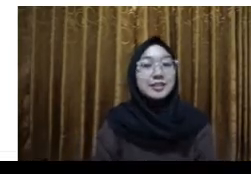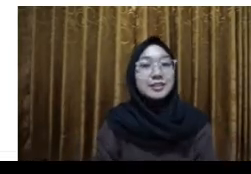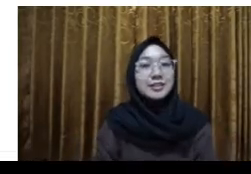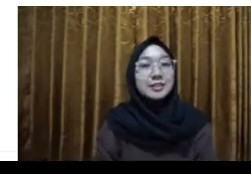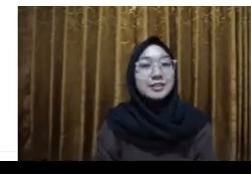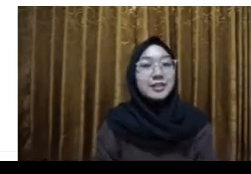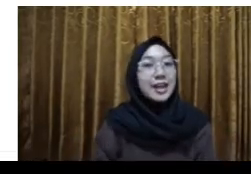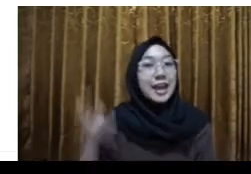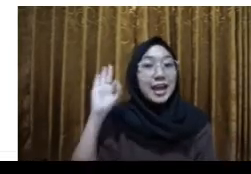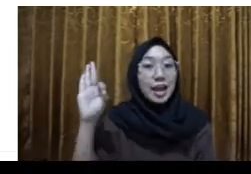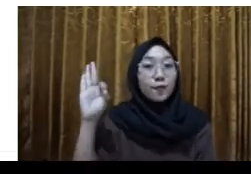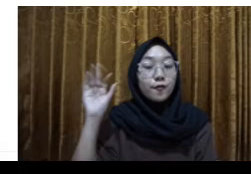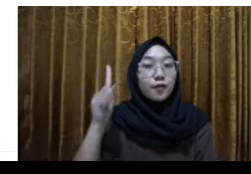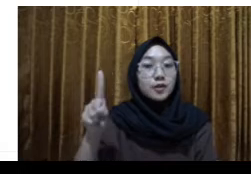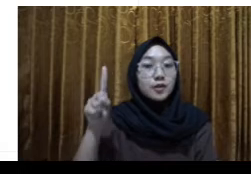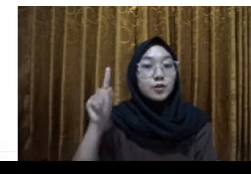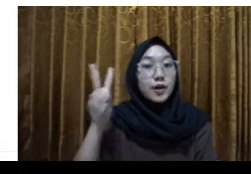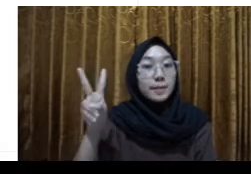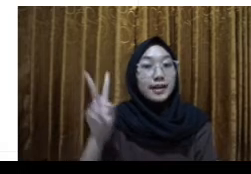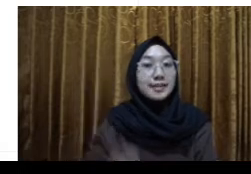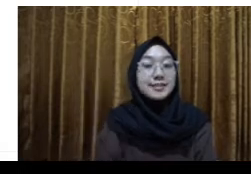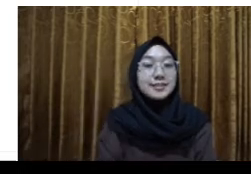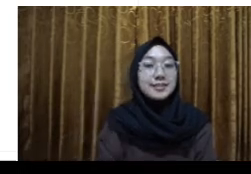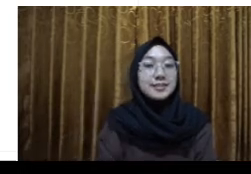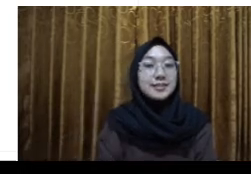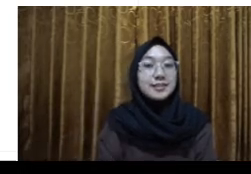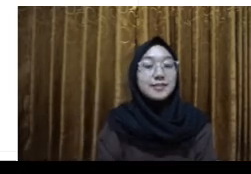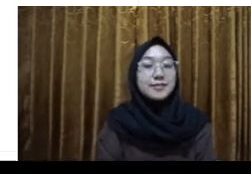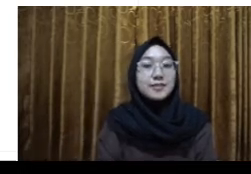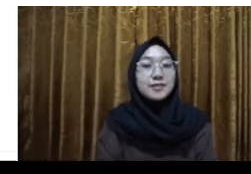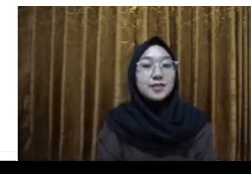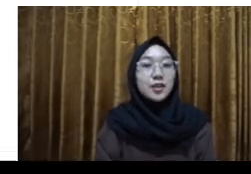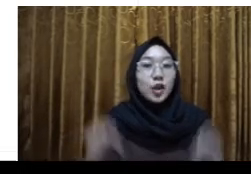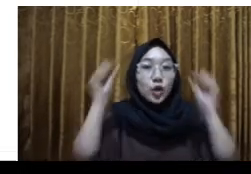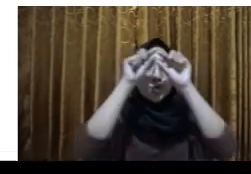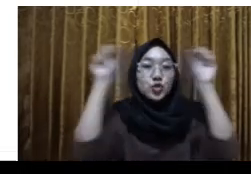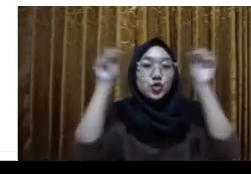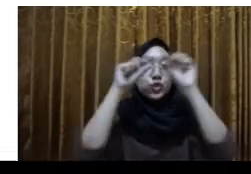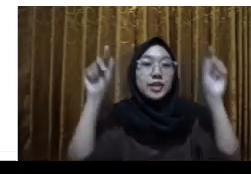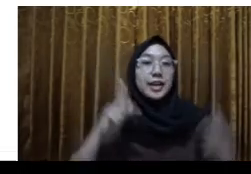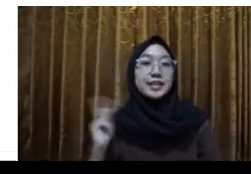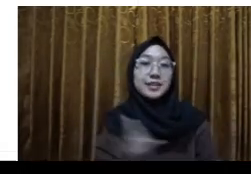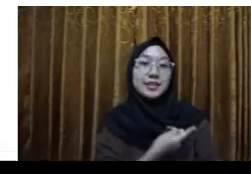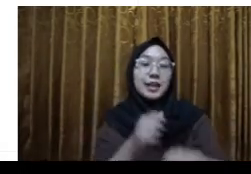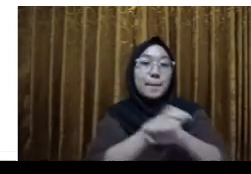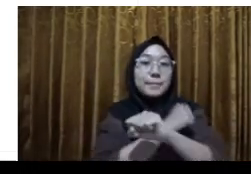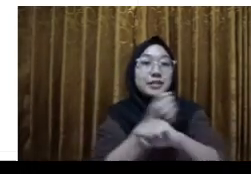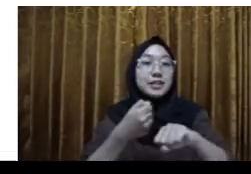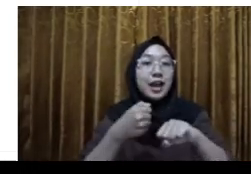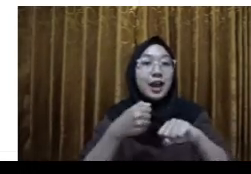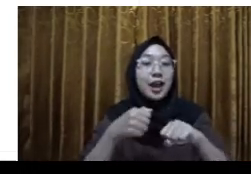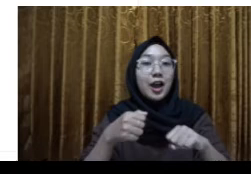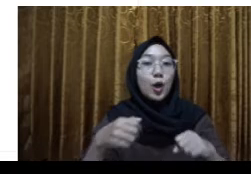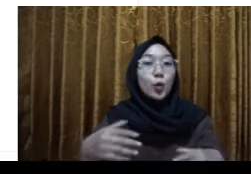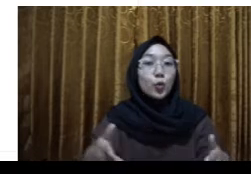Save as dialog. Nah, kita tekan F12 saja teman-teman ya, supaya lebih mudah. F12. Pemerinto Provinsi Bali